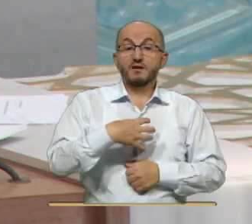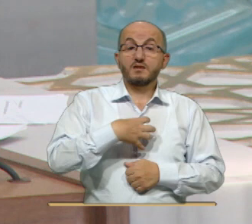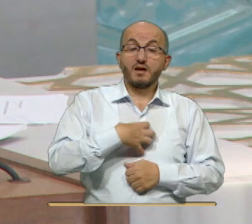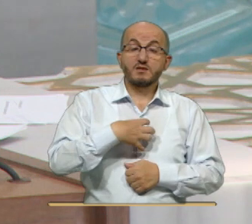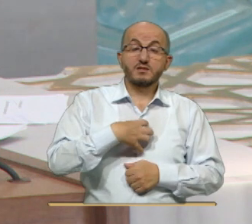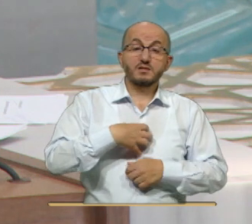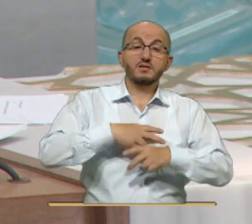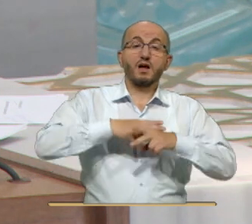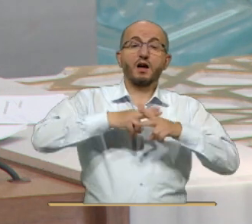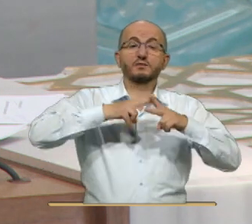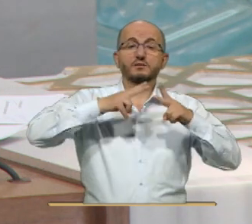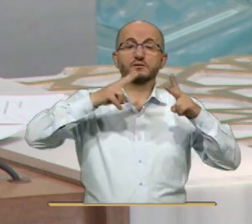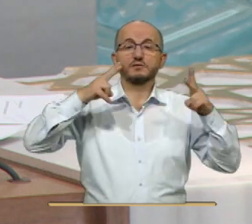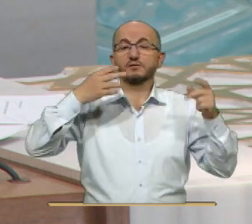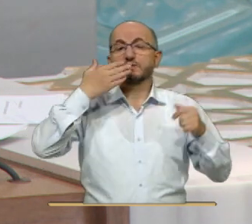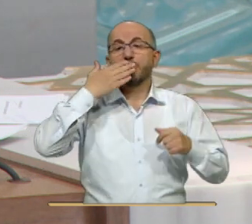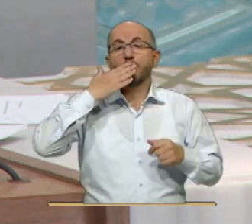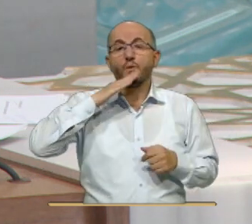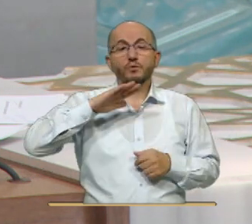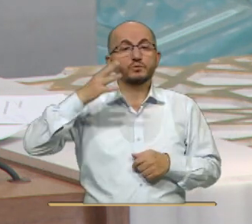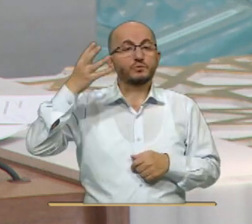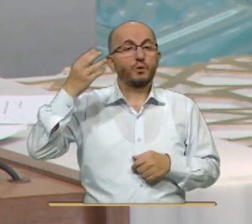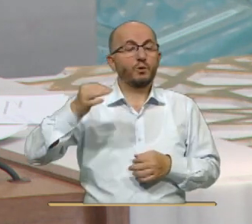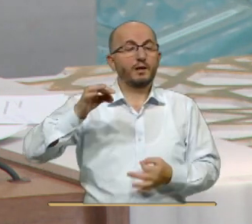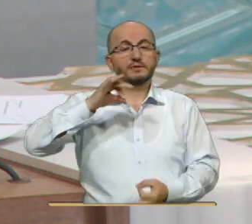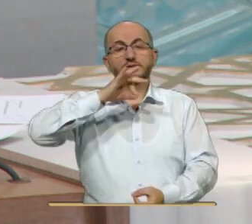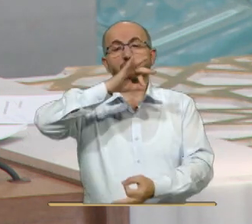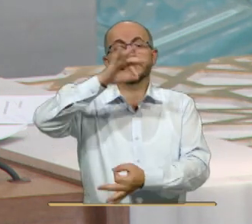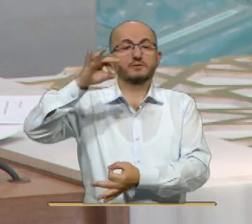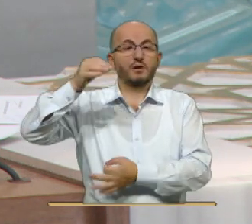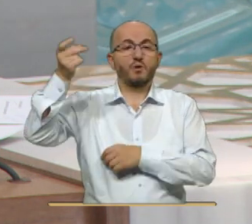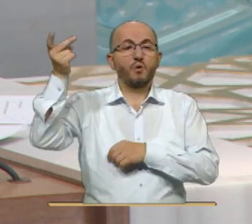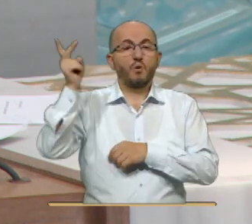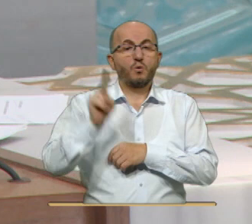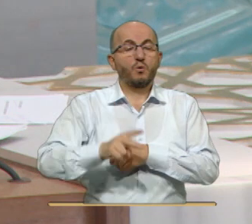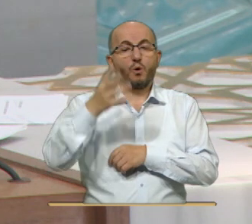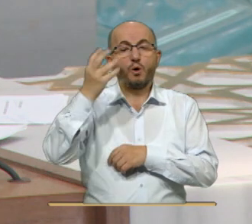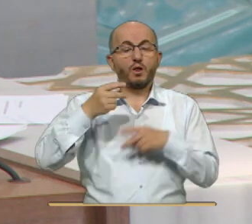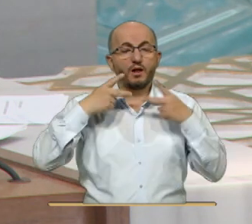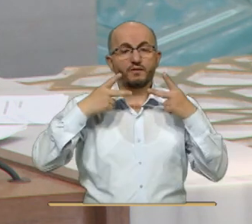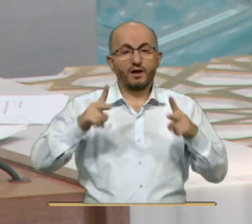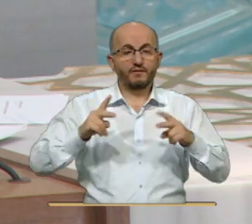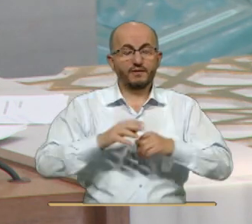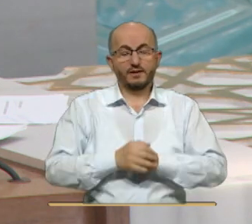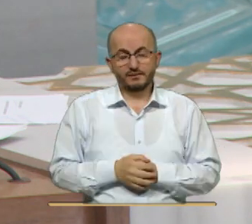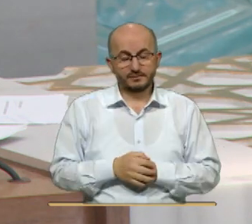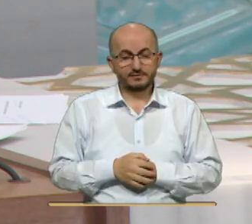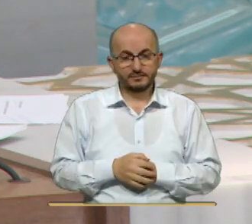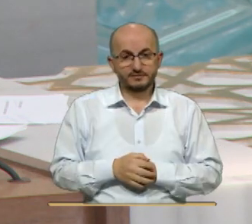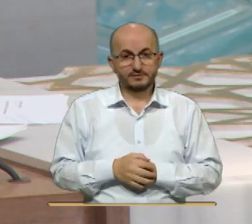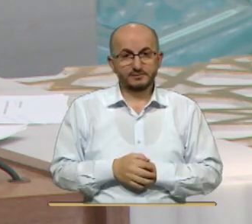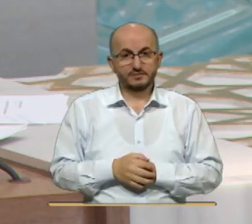kendisinin aydınlığından yoksun olan kimseleri ölü olarak tarif eder.